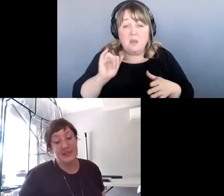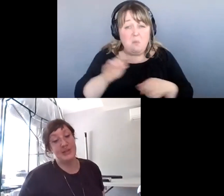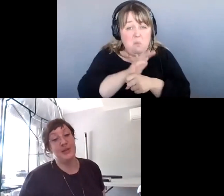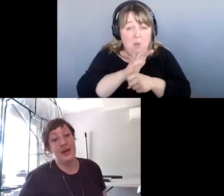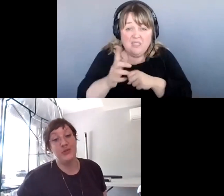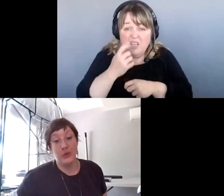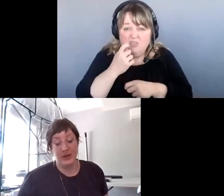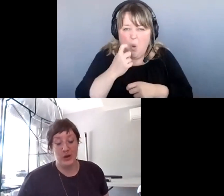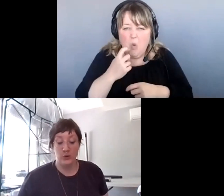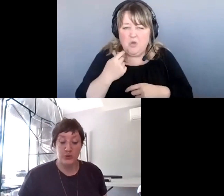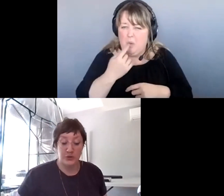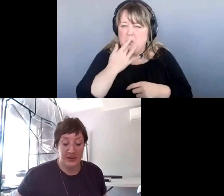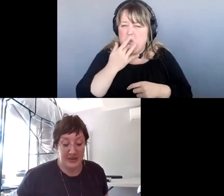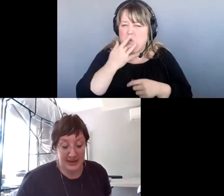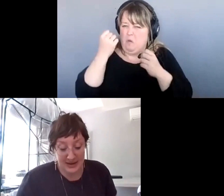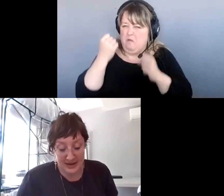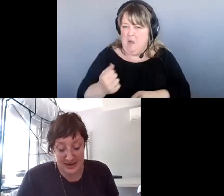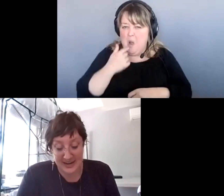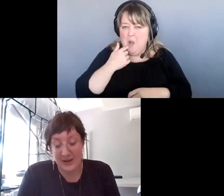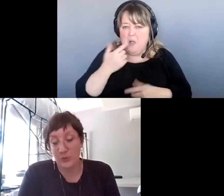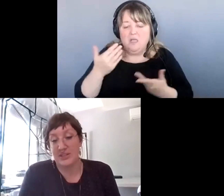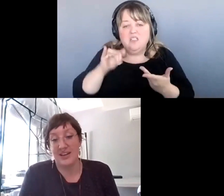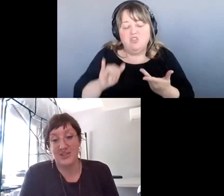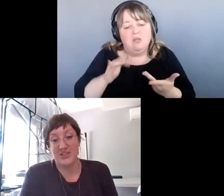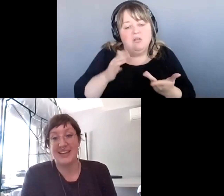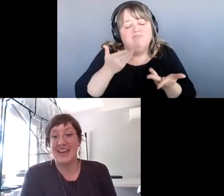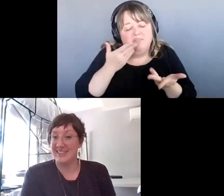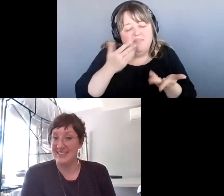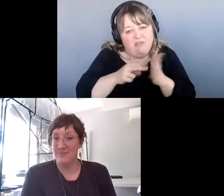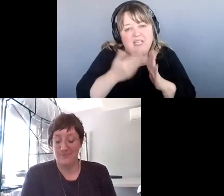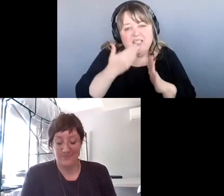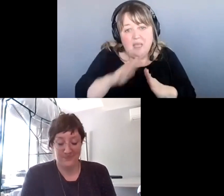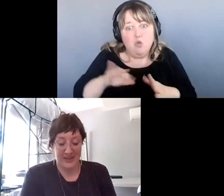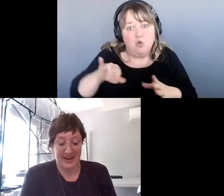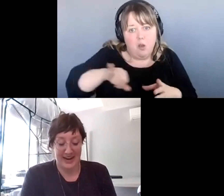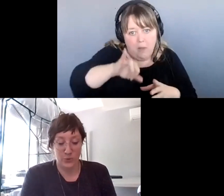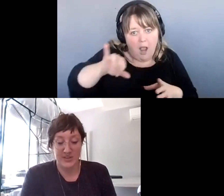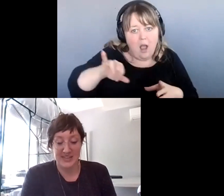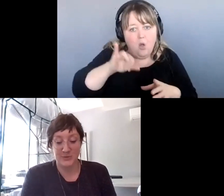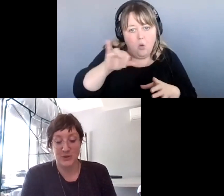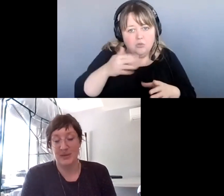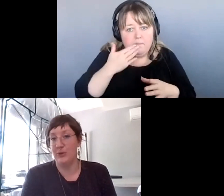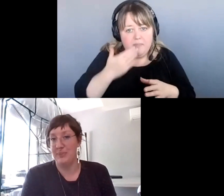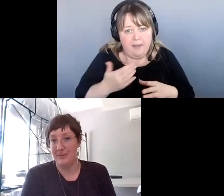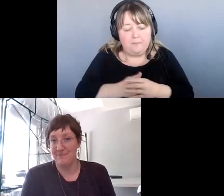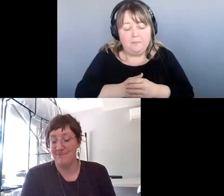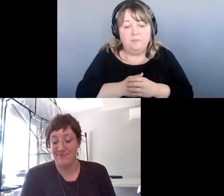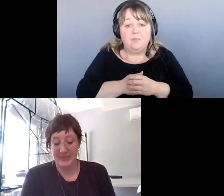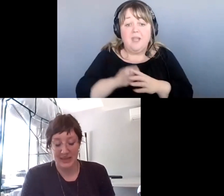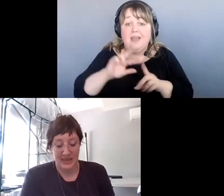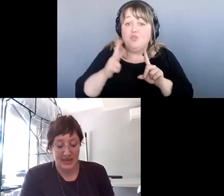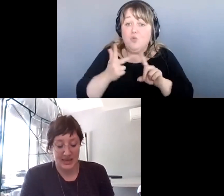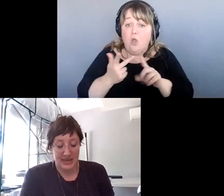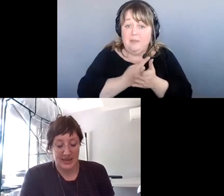Moi, personnellement, non. Alors, on surveille bien l'arrosage des radis à la troisième semaine de mai.